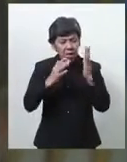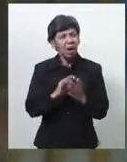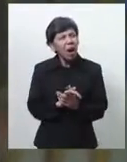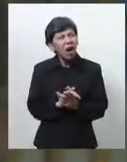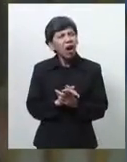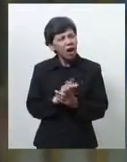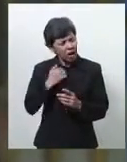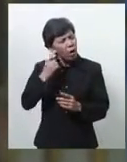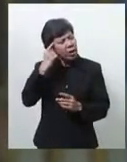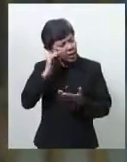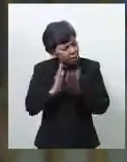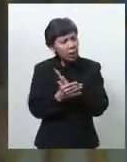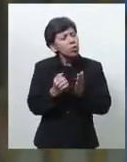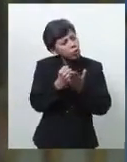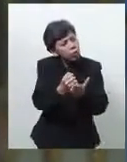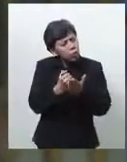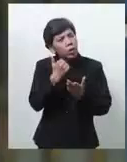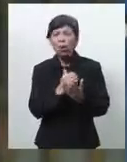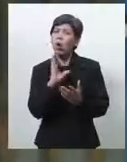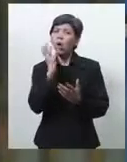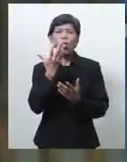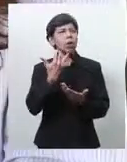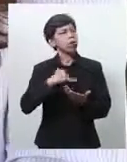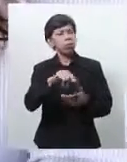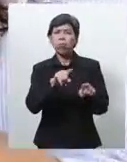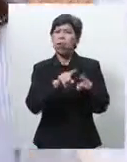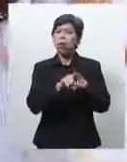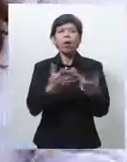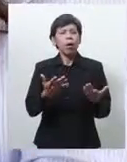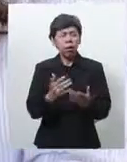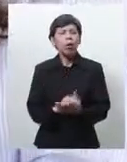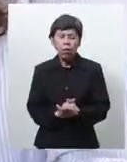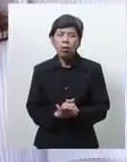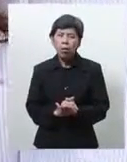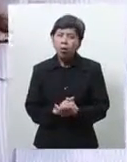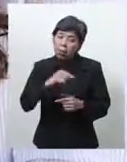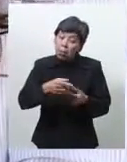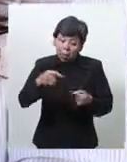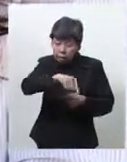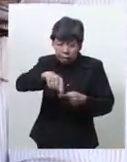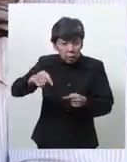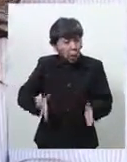จะช่วยเหลือกันซึ่งกันและกันเราอยู่ร่วมโลกกันใช่ไหมครับเราก็ต้องช่วยกัน ในส่วนของสถานที่ล่ะคะ